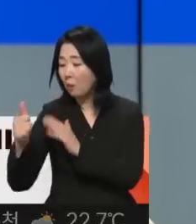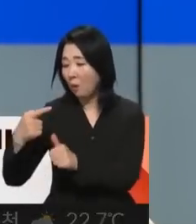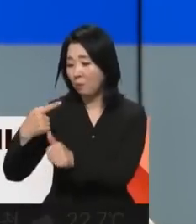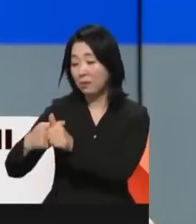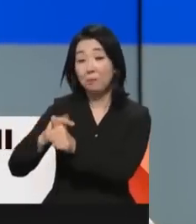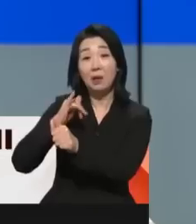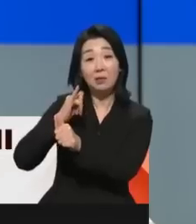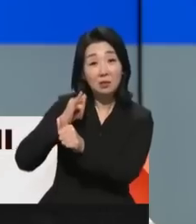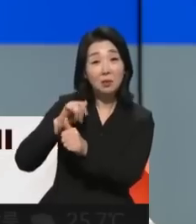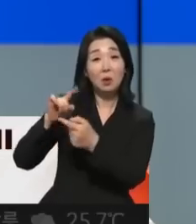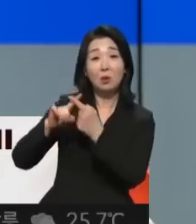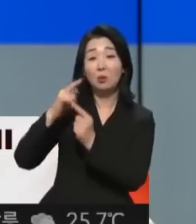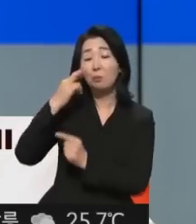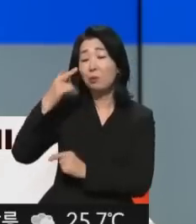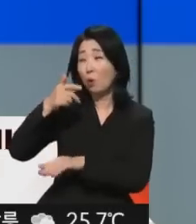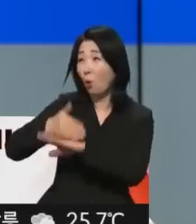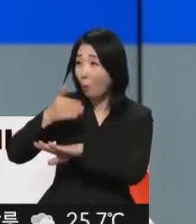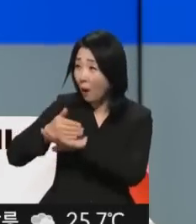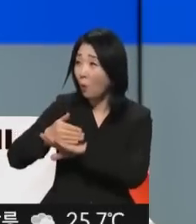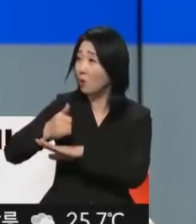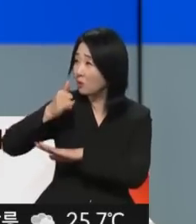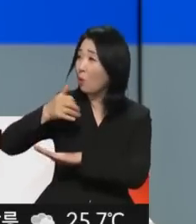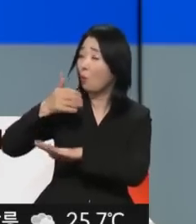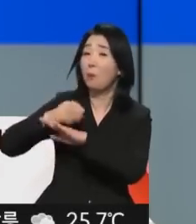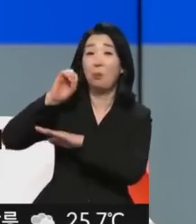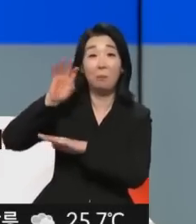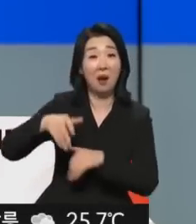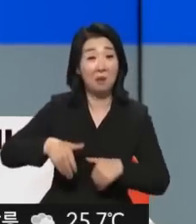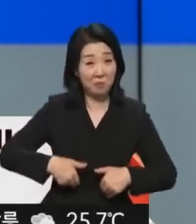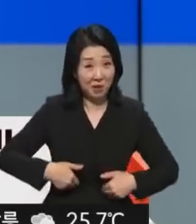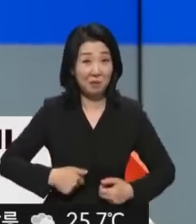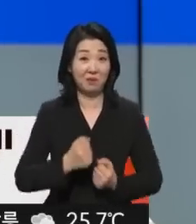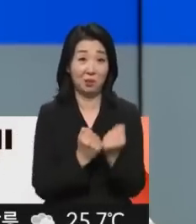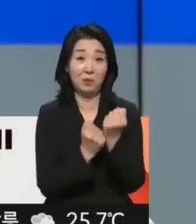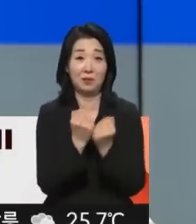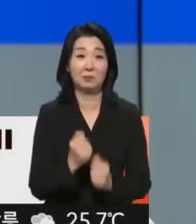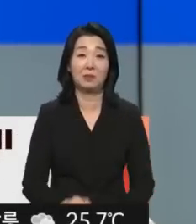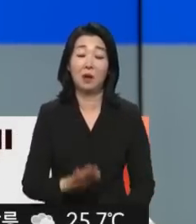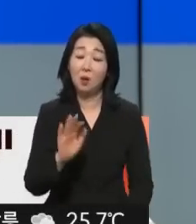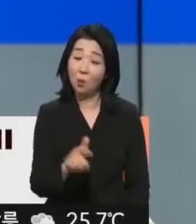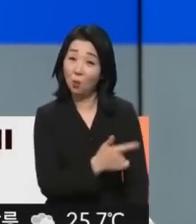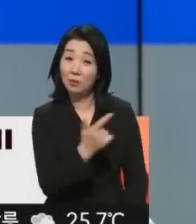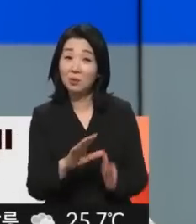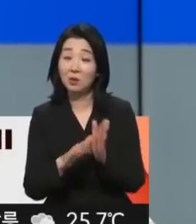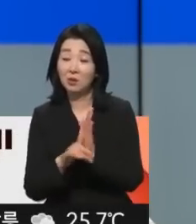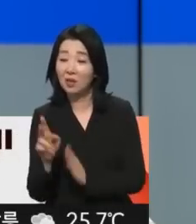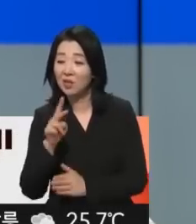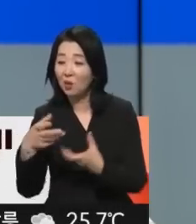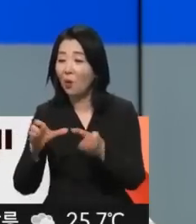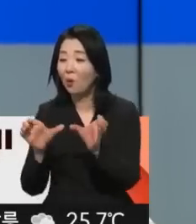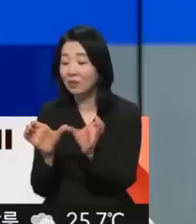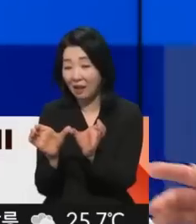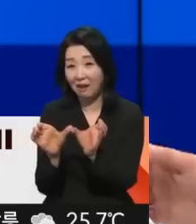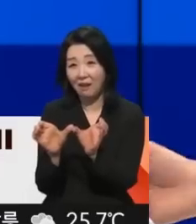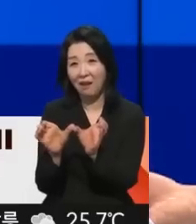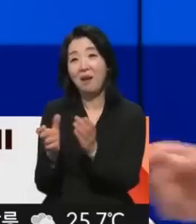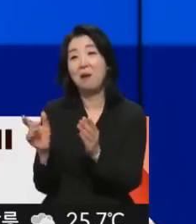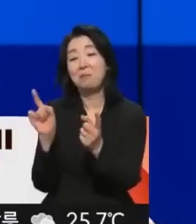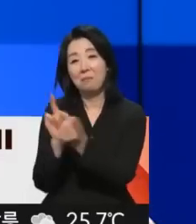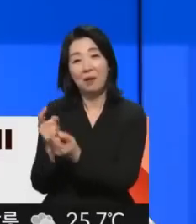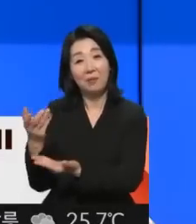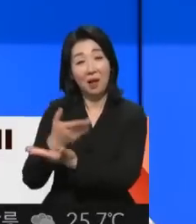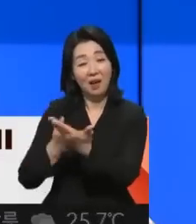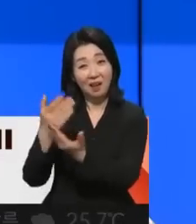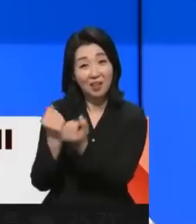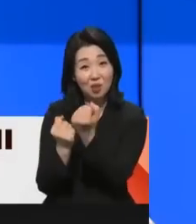듯 미국에게 고마우면 고맙다고 말해야 한다 이렇게 말했는데요. 오늘 저녁에는 여당 지도부를 만나서 성과를 설명하는